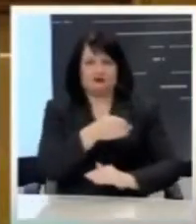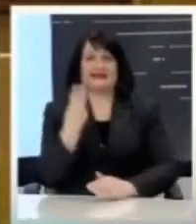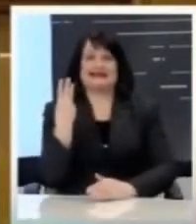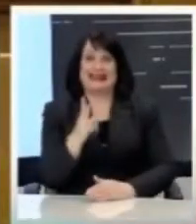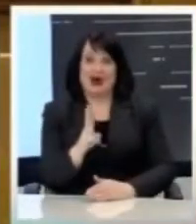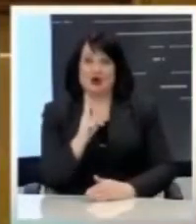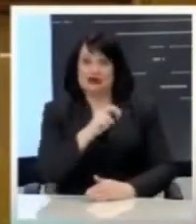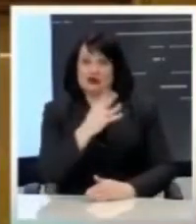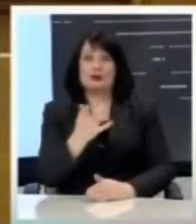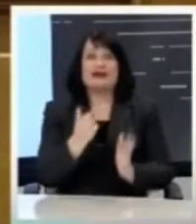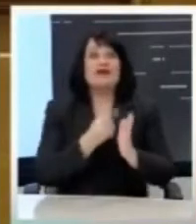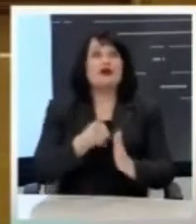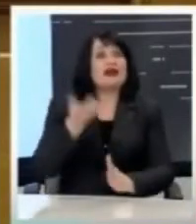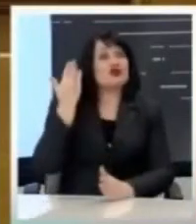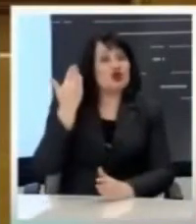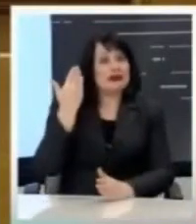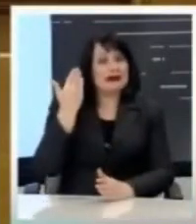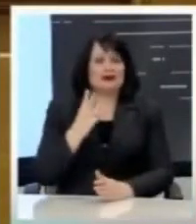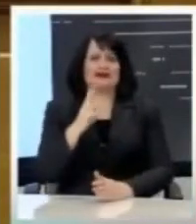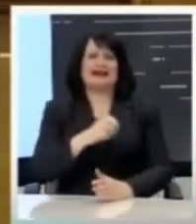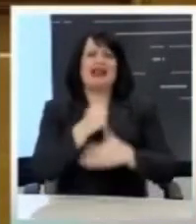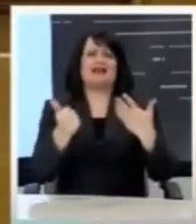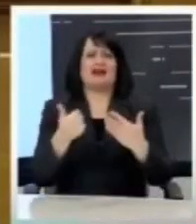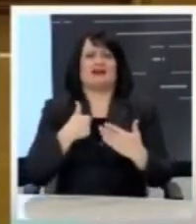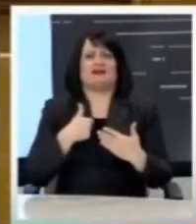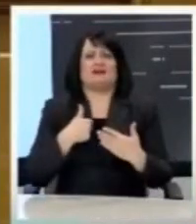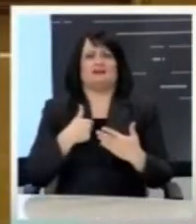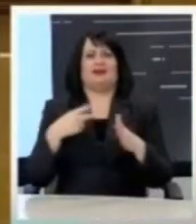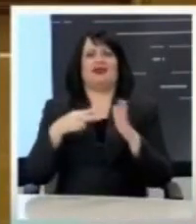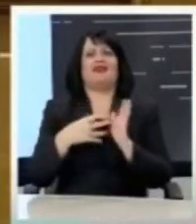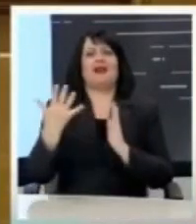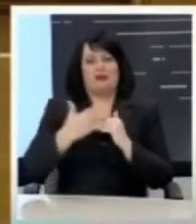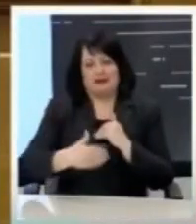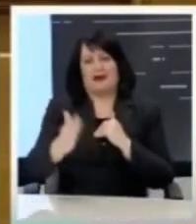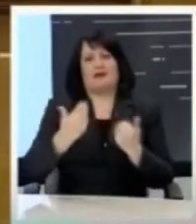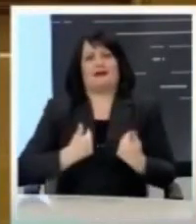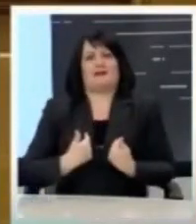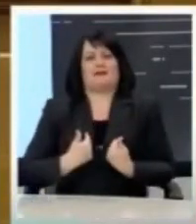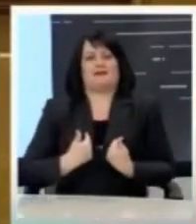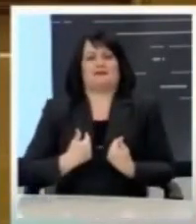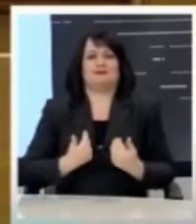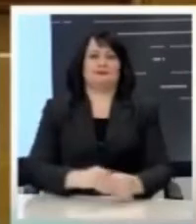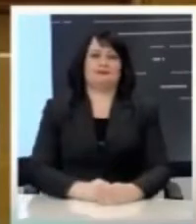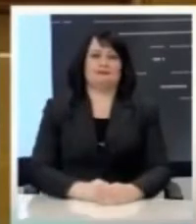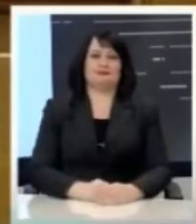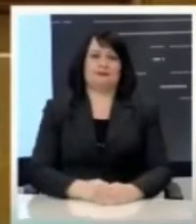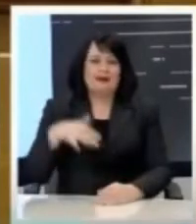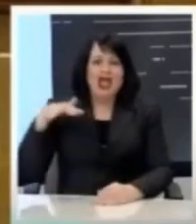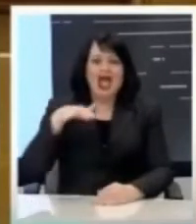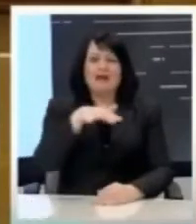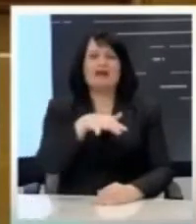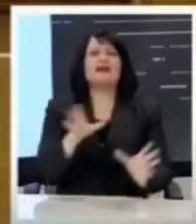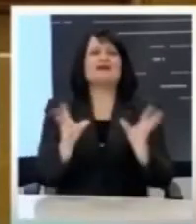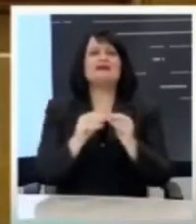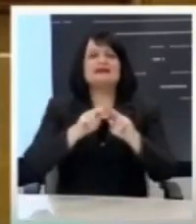325 επί των ημερών σας, 36 από το 2015 και μετά. Επιθέσεις σε βάρος τραπεζών,